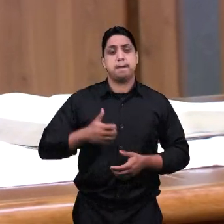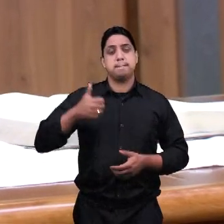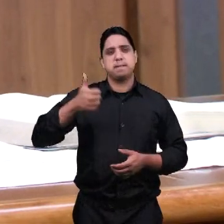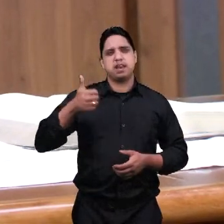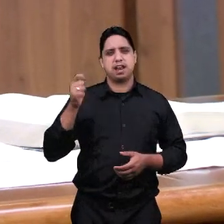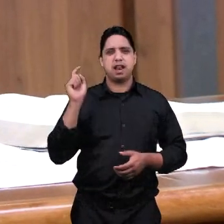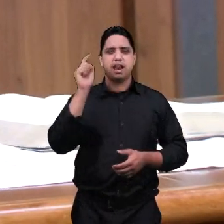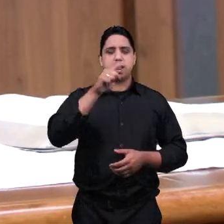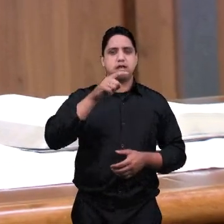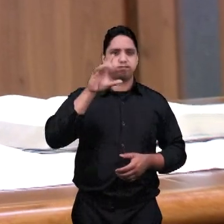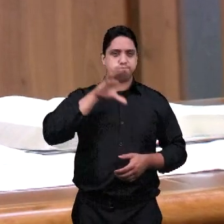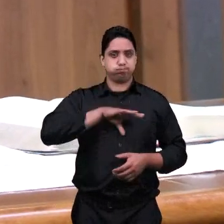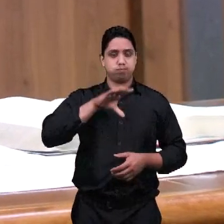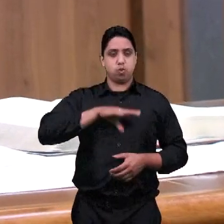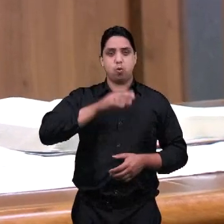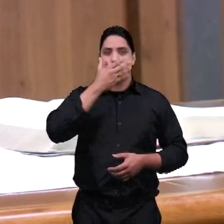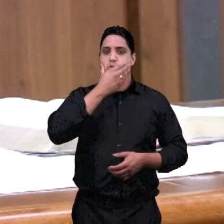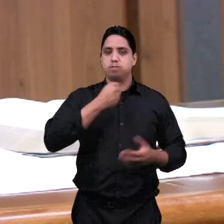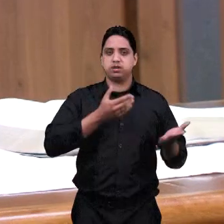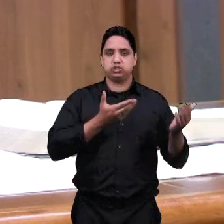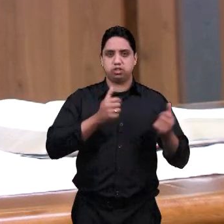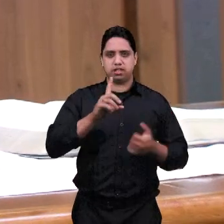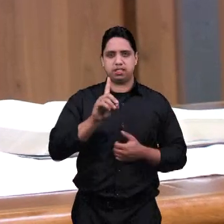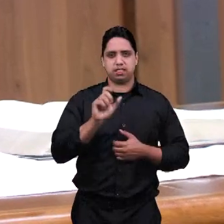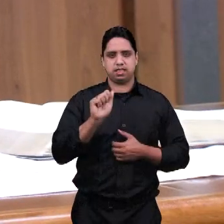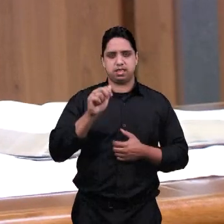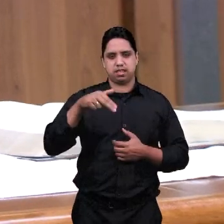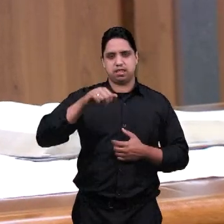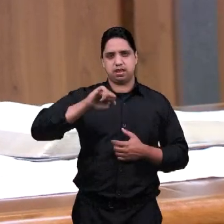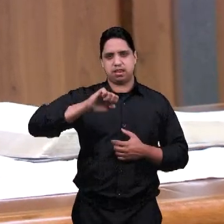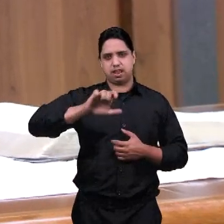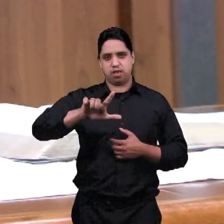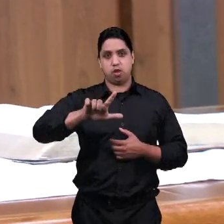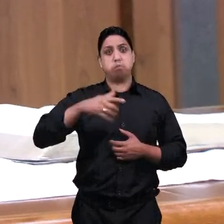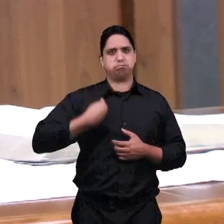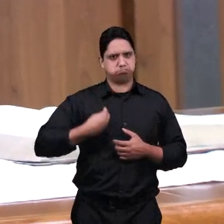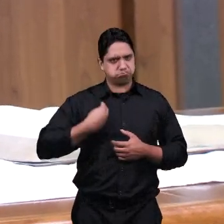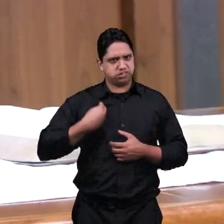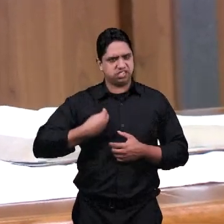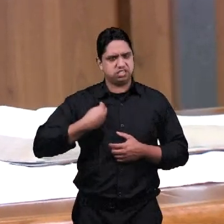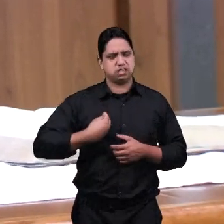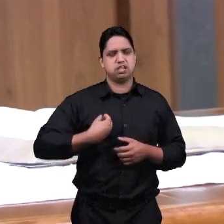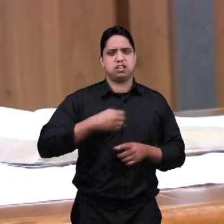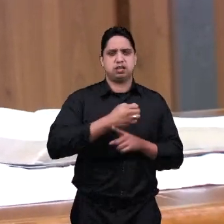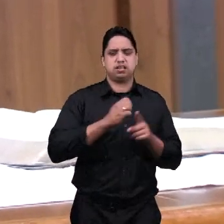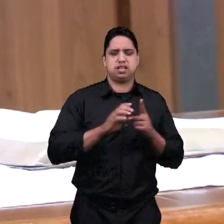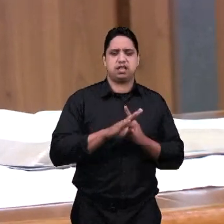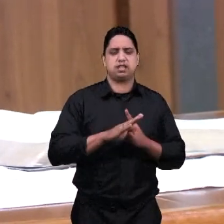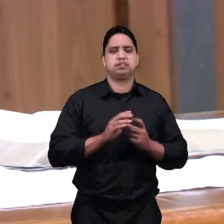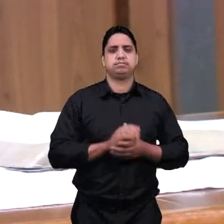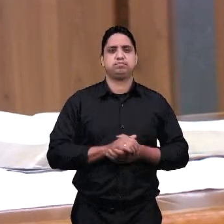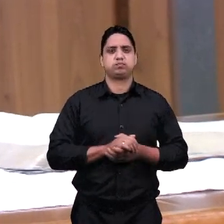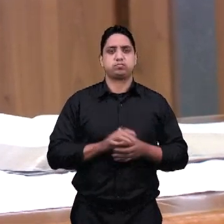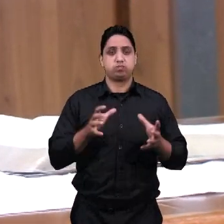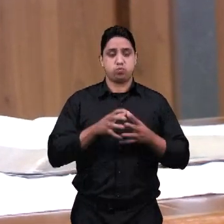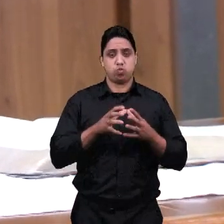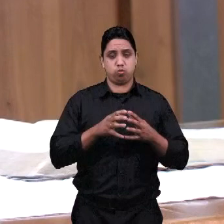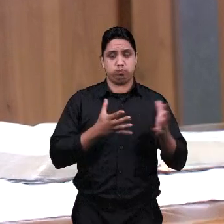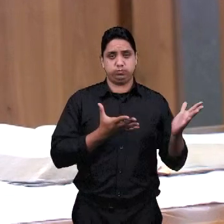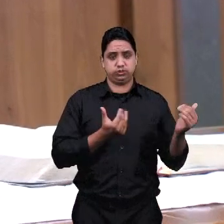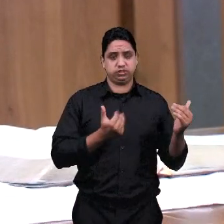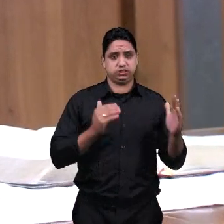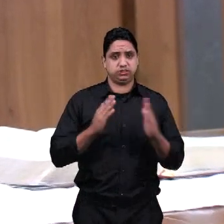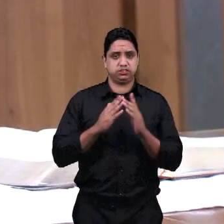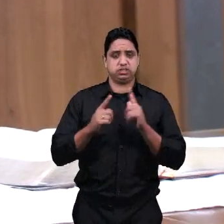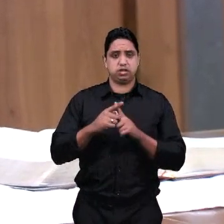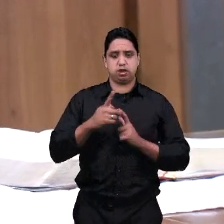Portugal, notre frère, le jeune Daniel Gonçalves, qui participe beaucoup dans notre école biblique au Portugal. Il vient du groupe de jeunes de